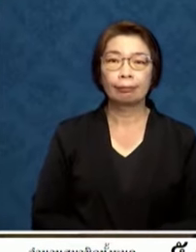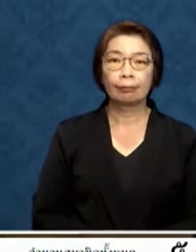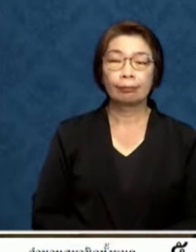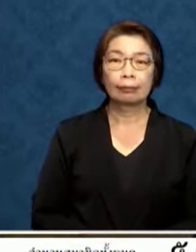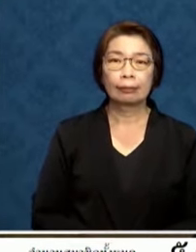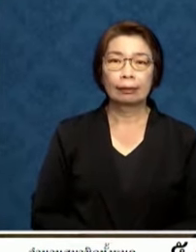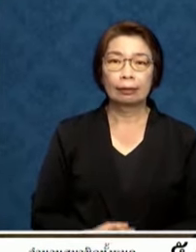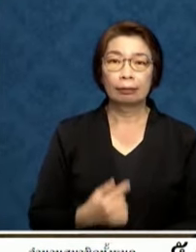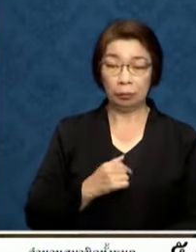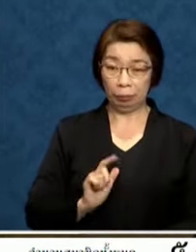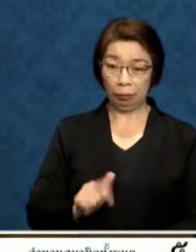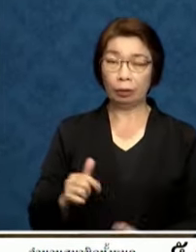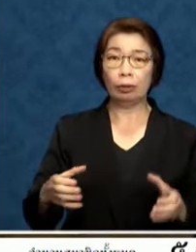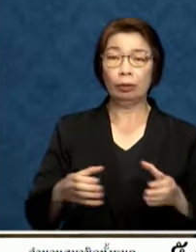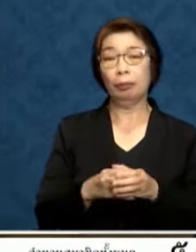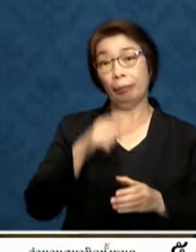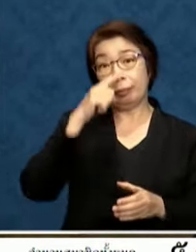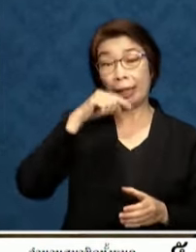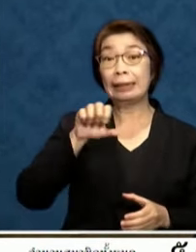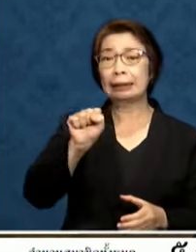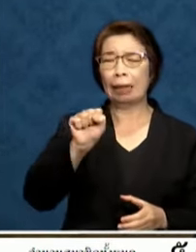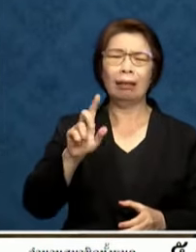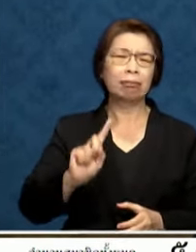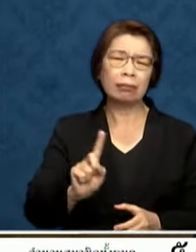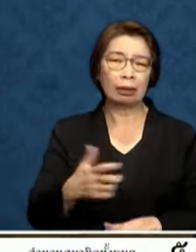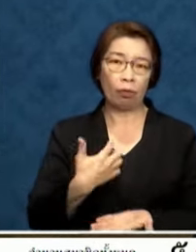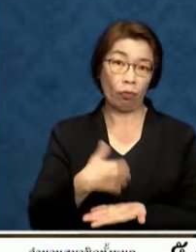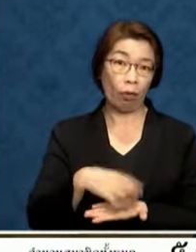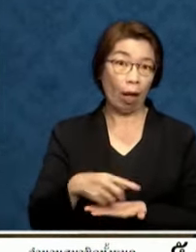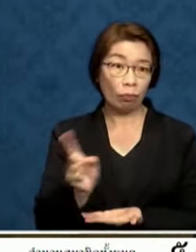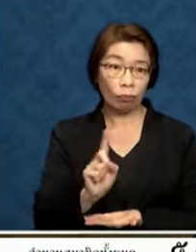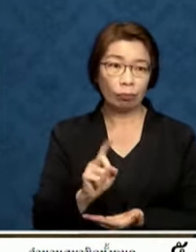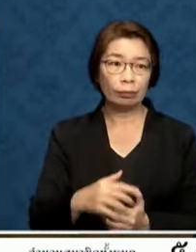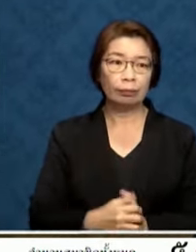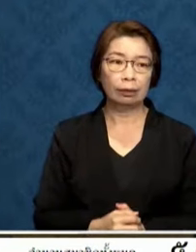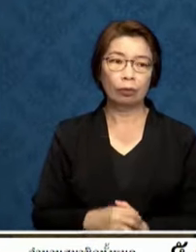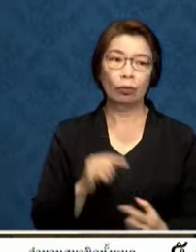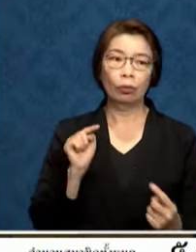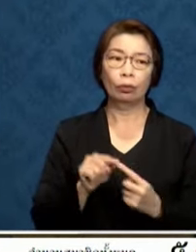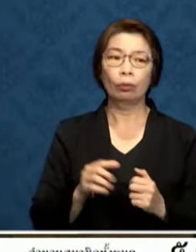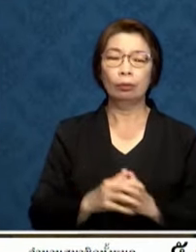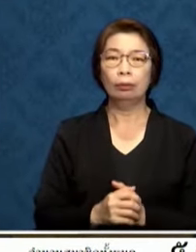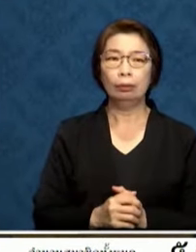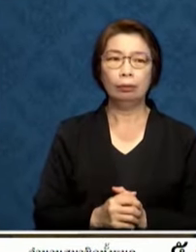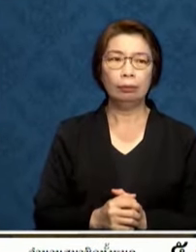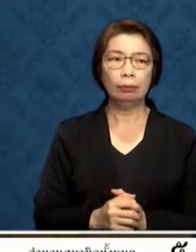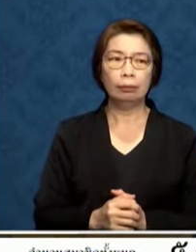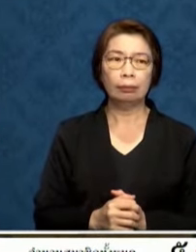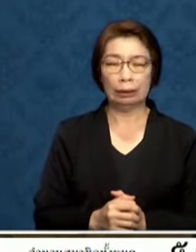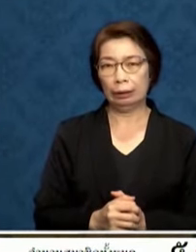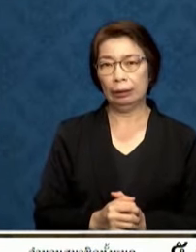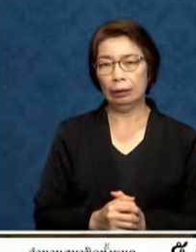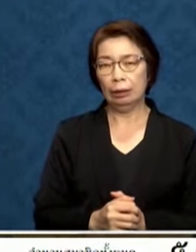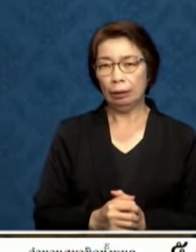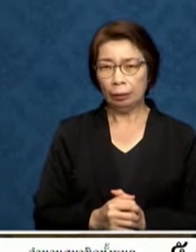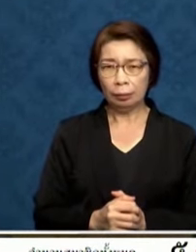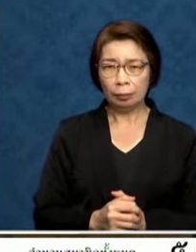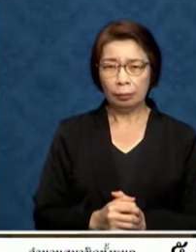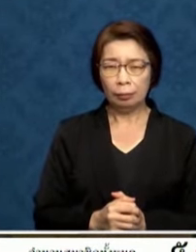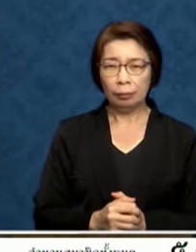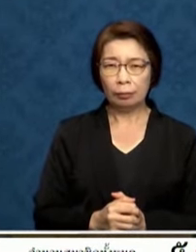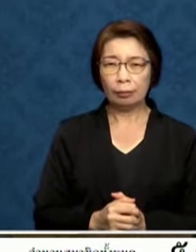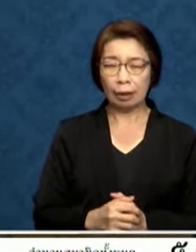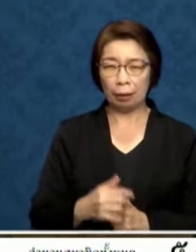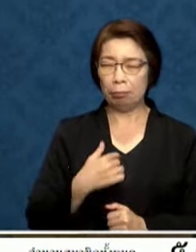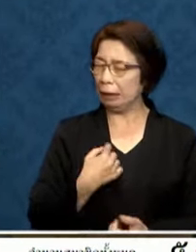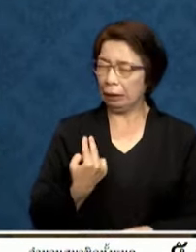จุดยืนของพรรคไทยสร้างไทยครับขอนำเรียนก่อนครับก่อนจะเข้าพรบออกเสียงประชามติในครั้งนี้เรามี